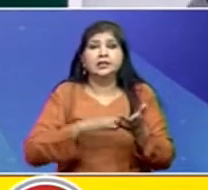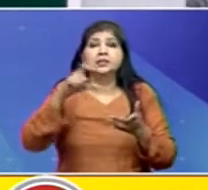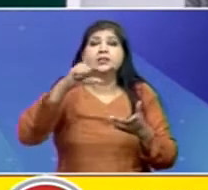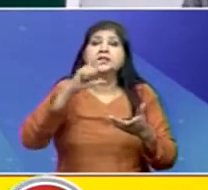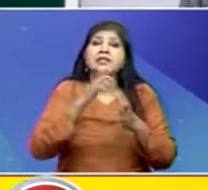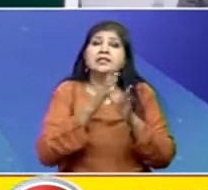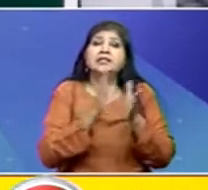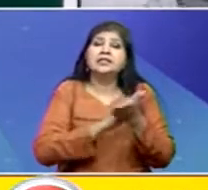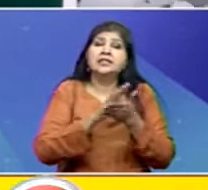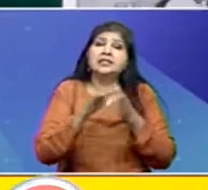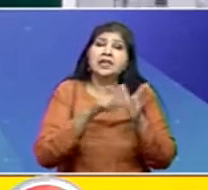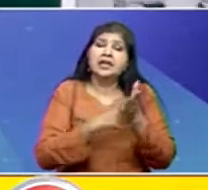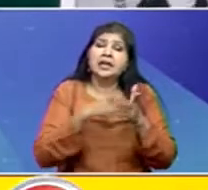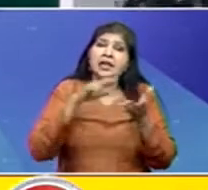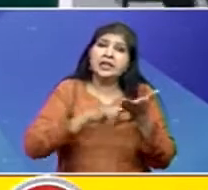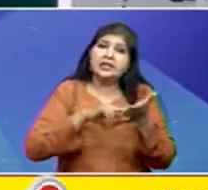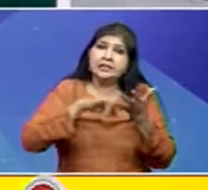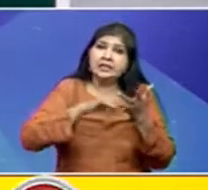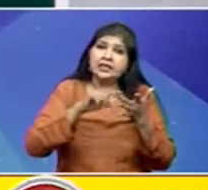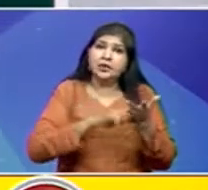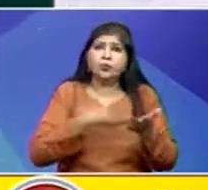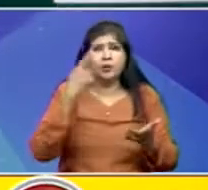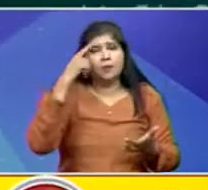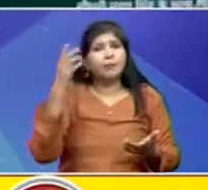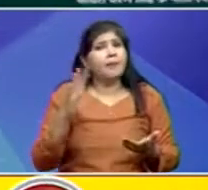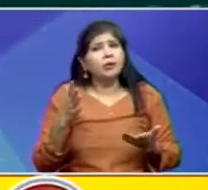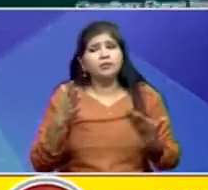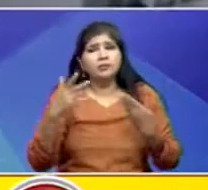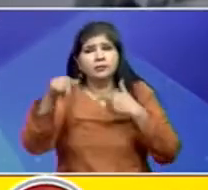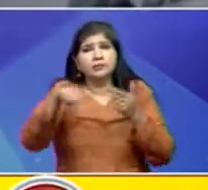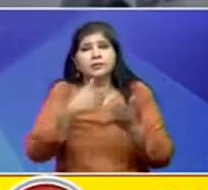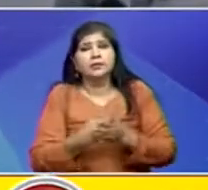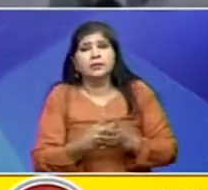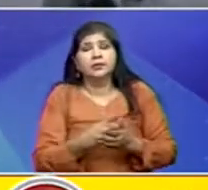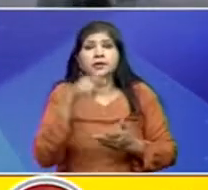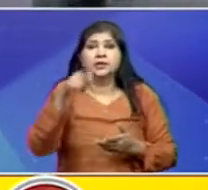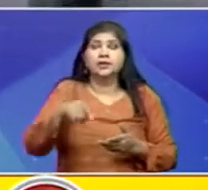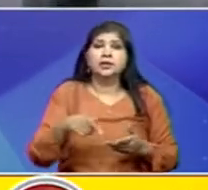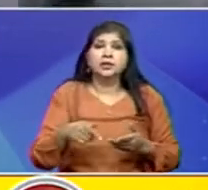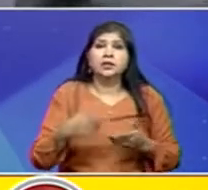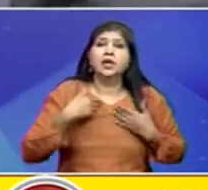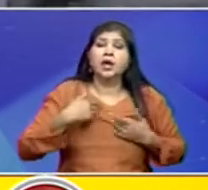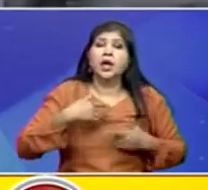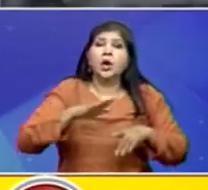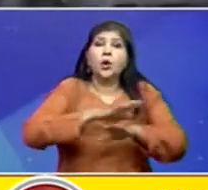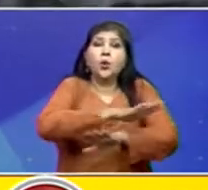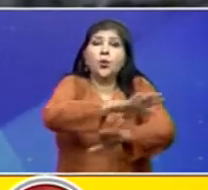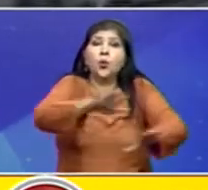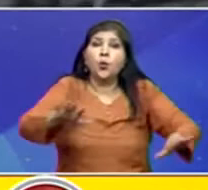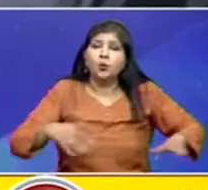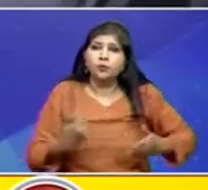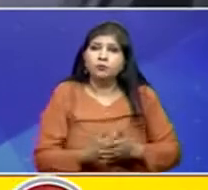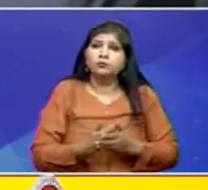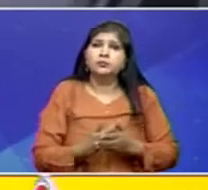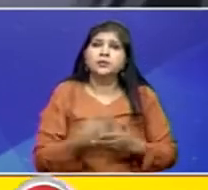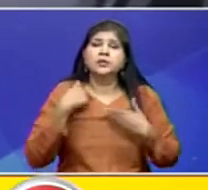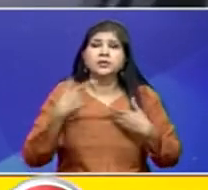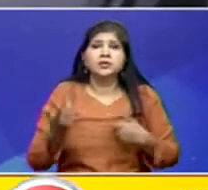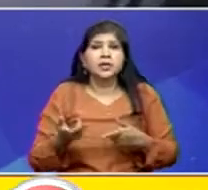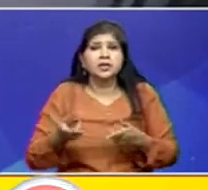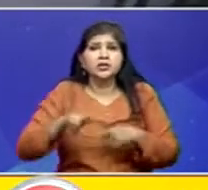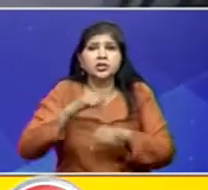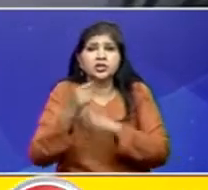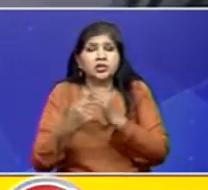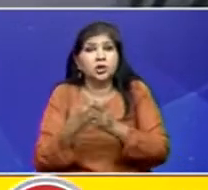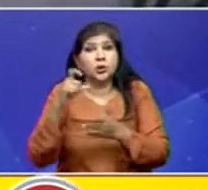विशे में लिखते हैं कि उन्हें पता ही नहीं था कि जमिंदारी उन्मुलन के ख्षेत्र में चौदरी